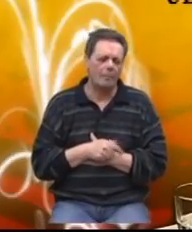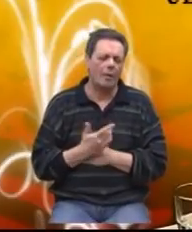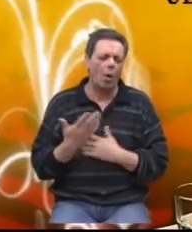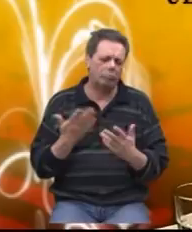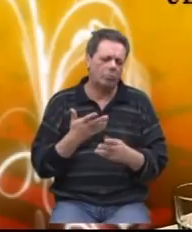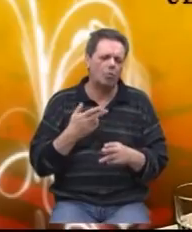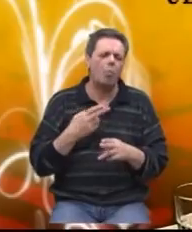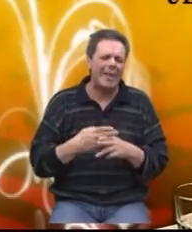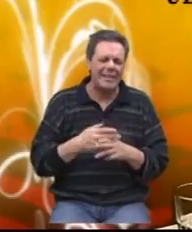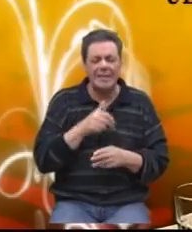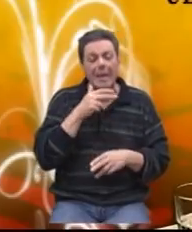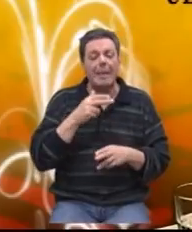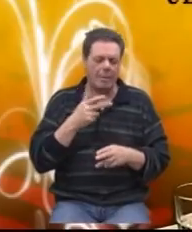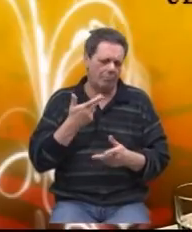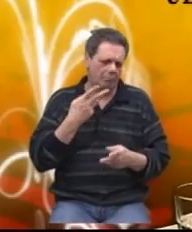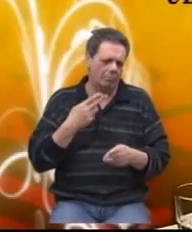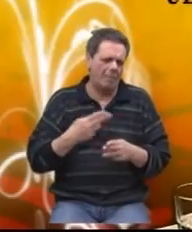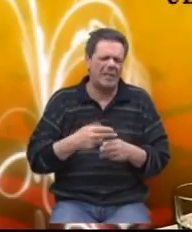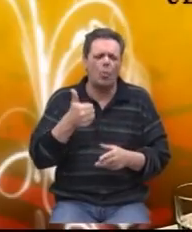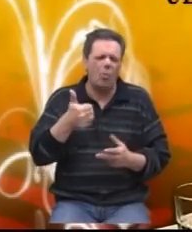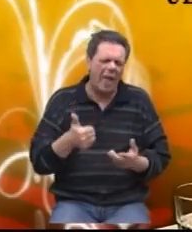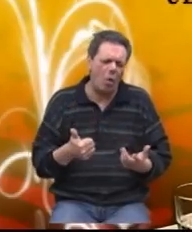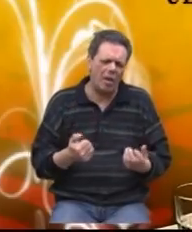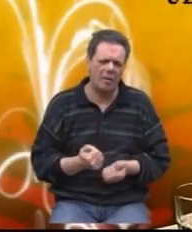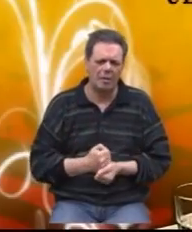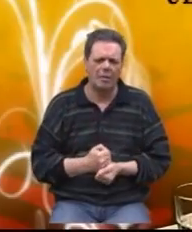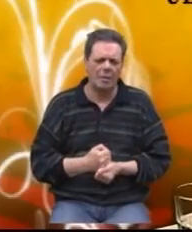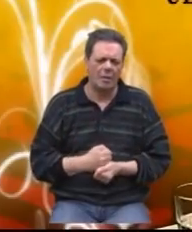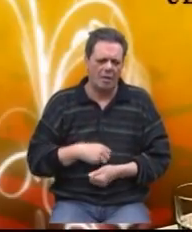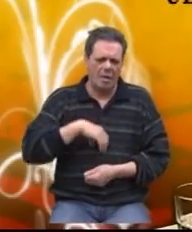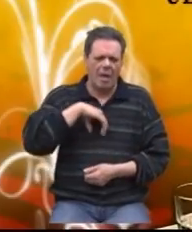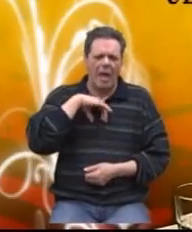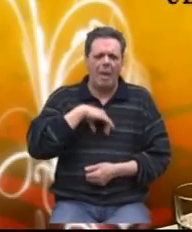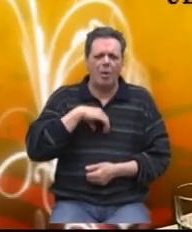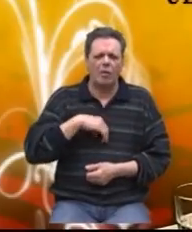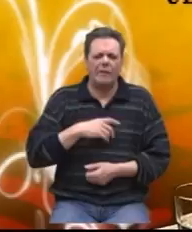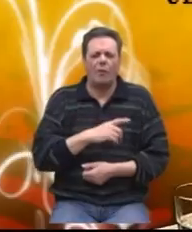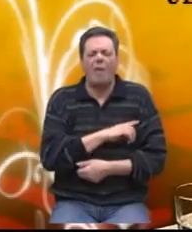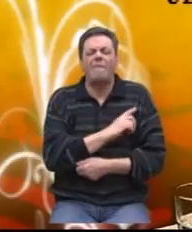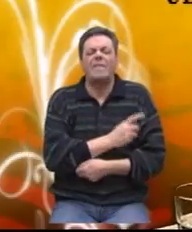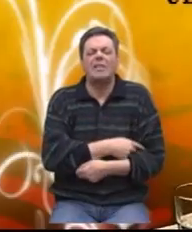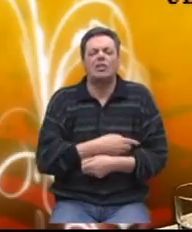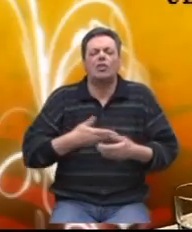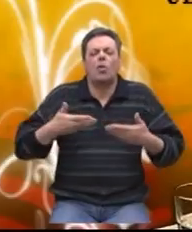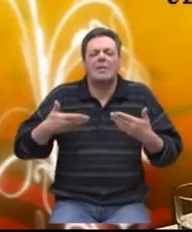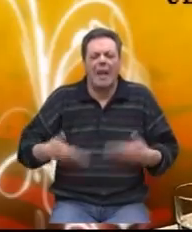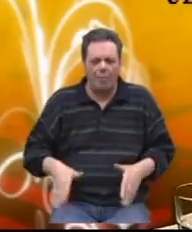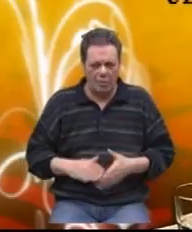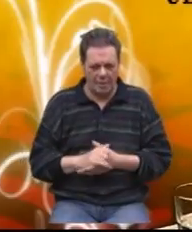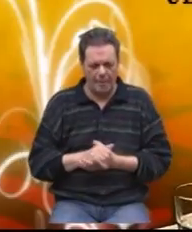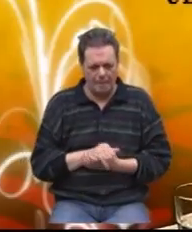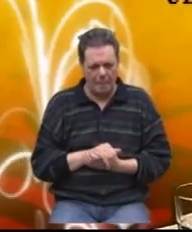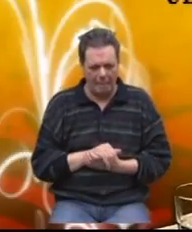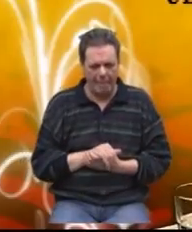bolesnici i pacijenti u jednoj vrlo emotivnoj i fizičkoj slabosti. Ajmo to